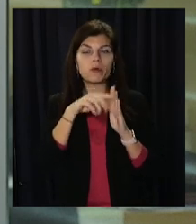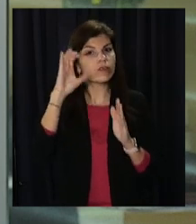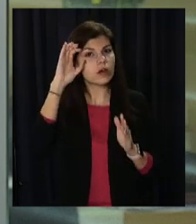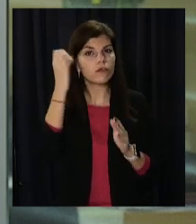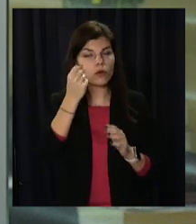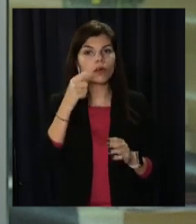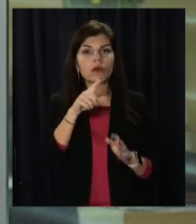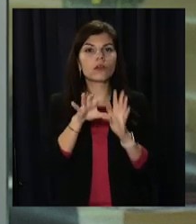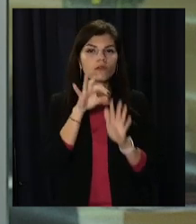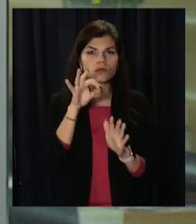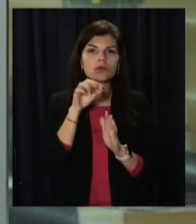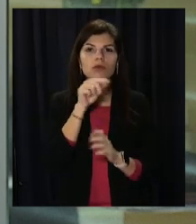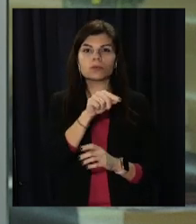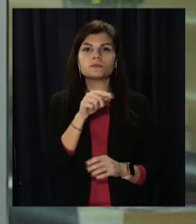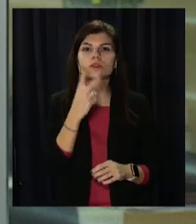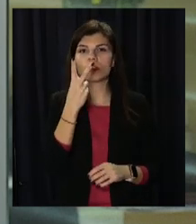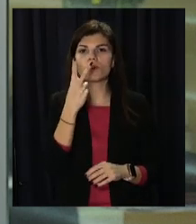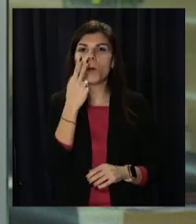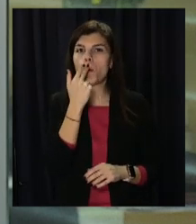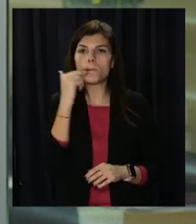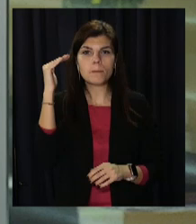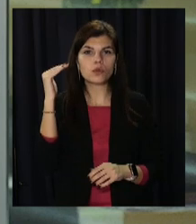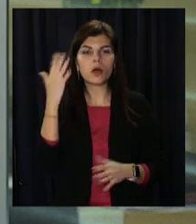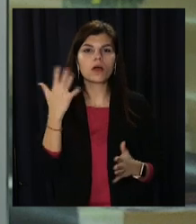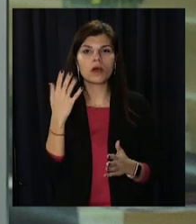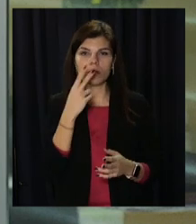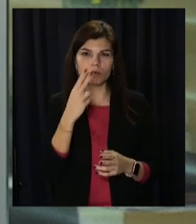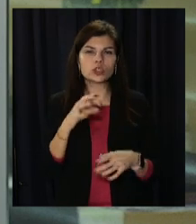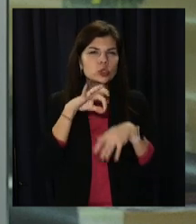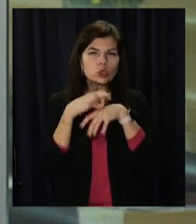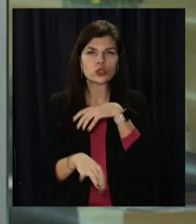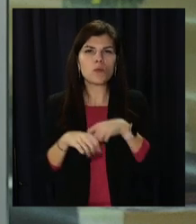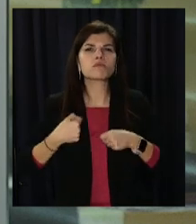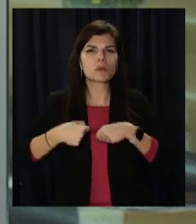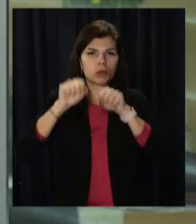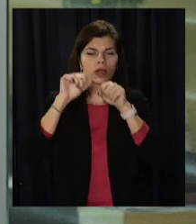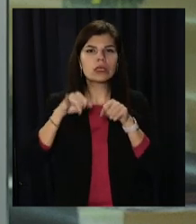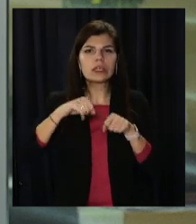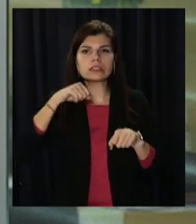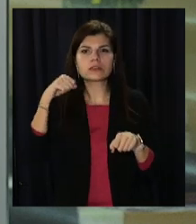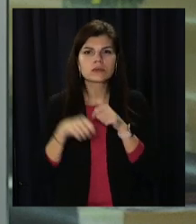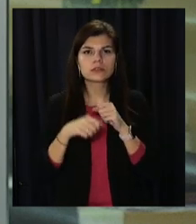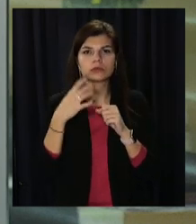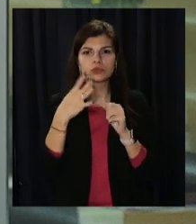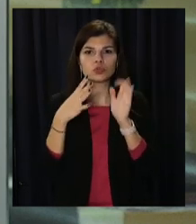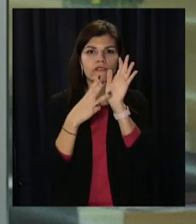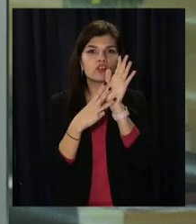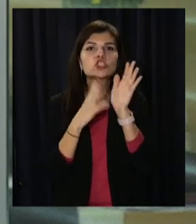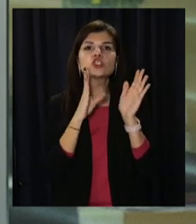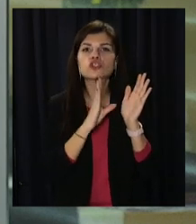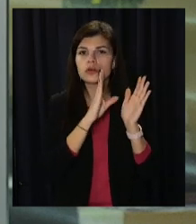Рогу обрав запобіжний захід двом підлінкам, яких підозрюють у жорстокому побитті і зґвалтуванні 48-річної